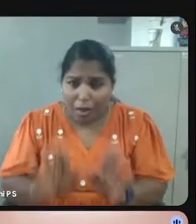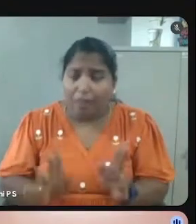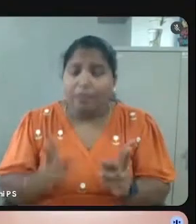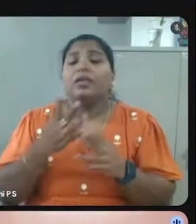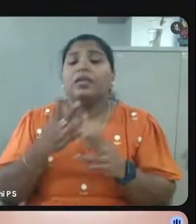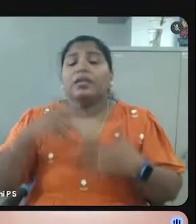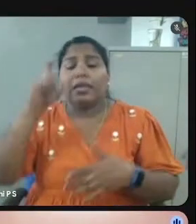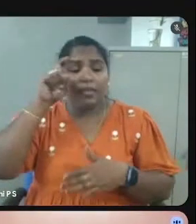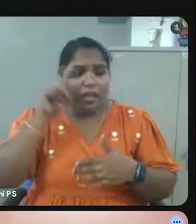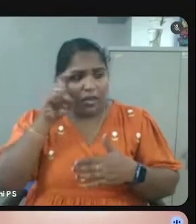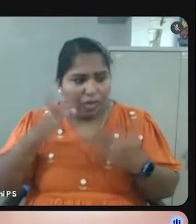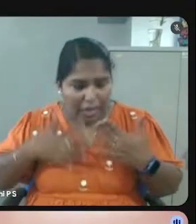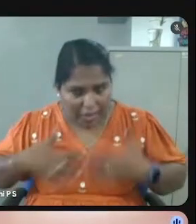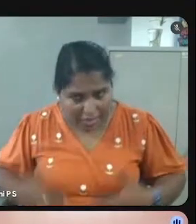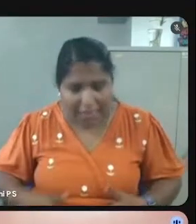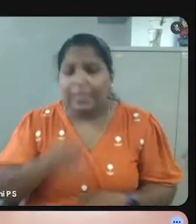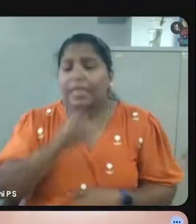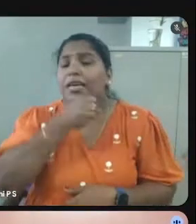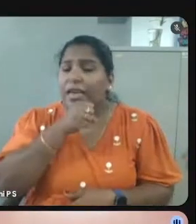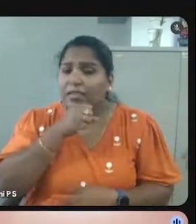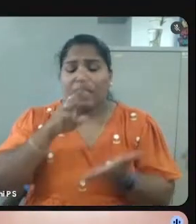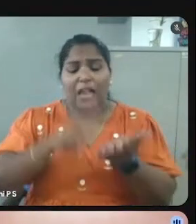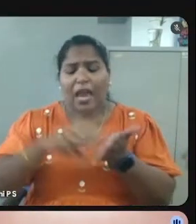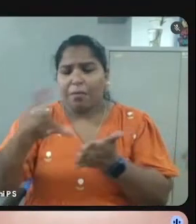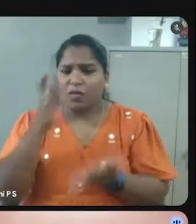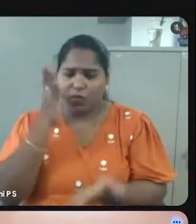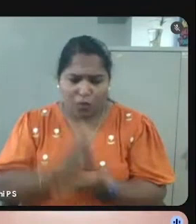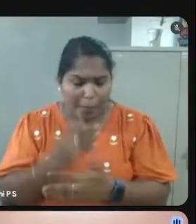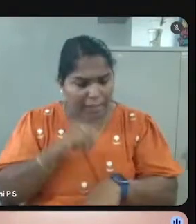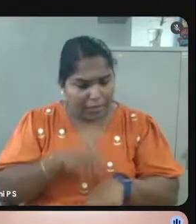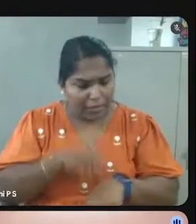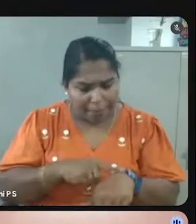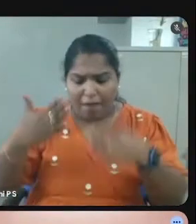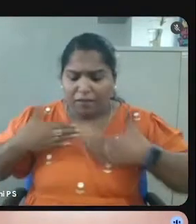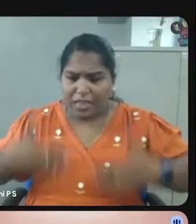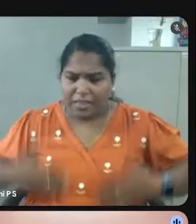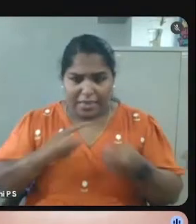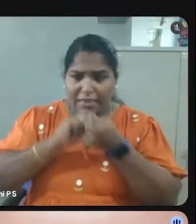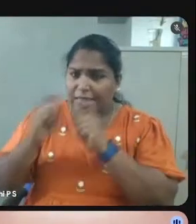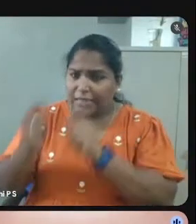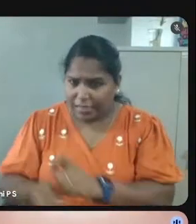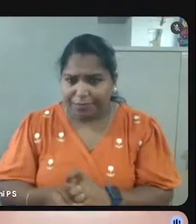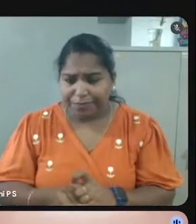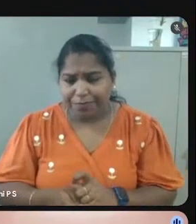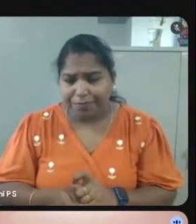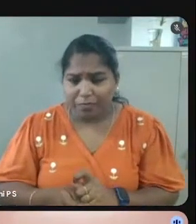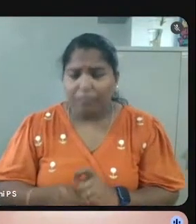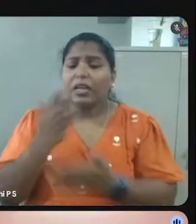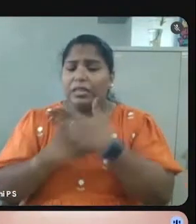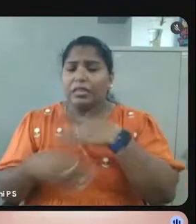സെക്ഷൽ ഹെൽത്തും ഏജിങ്, മെനോപാസ്, ഫിസിക്കൽ ചേഞ്ചസ് ഏതെങ്കിലും, പിന്നെ ഡിസബിലിറ്റി